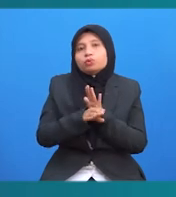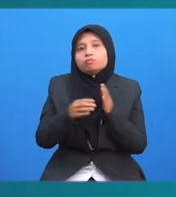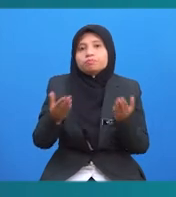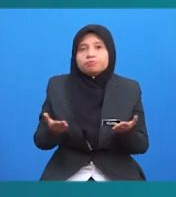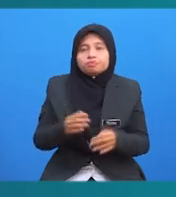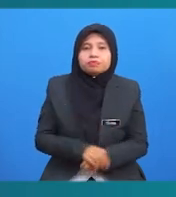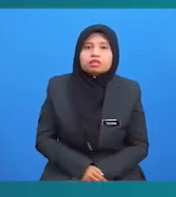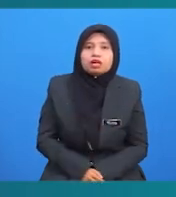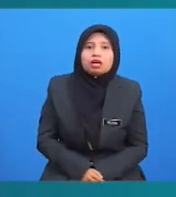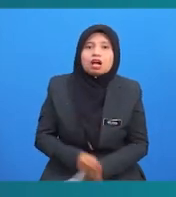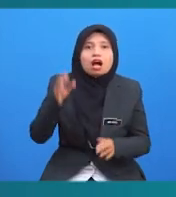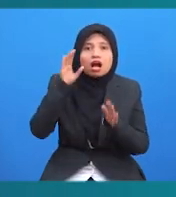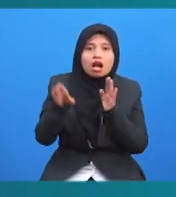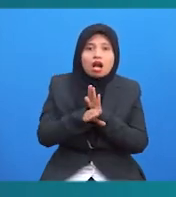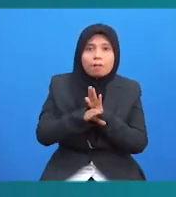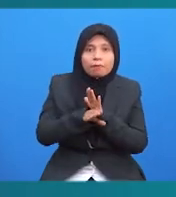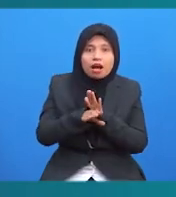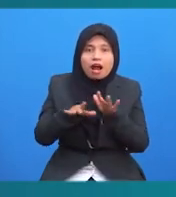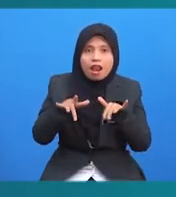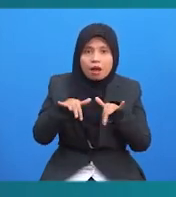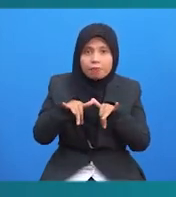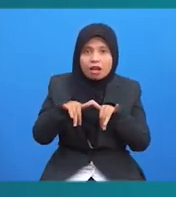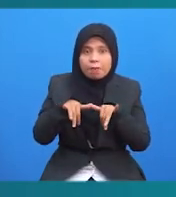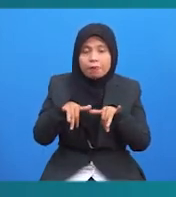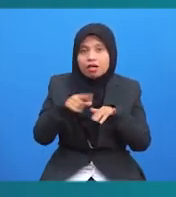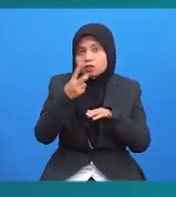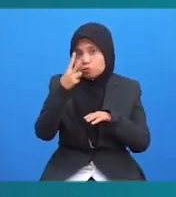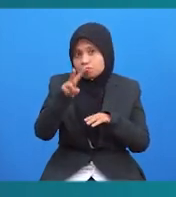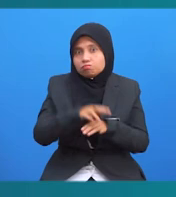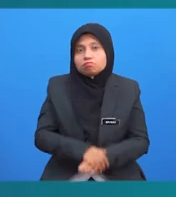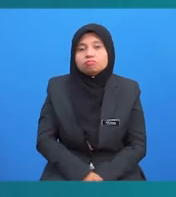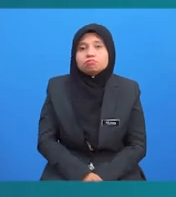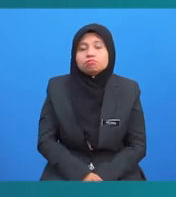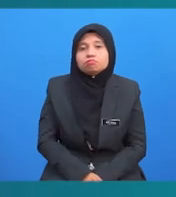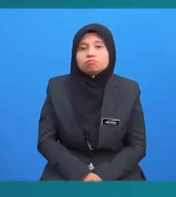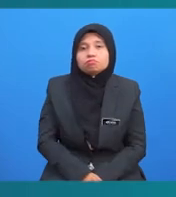contoh, iaitu gambar laba-laba yang diambil dengan menggunakan lensa ini.